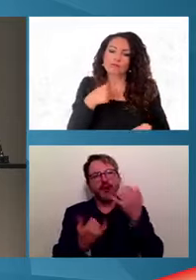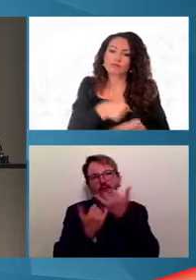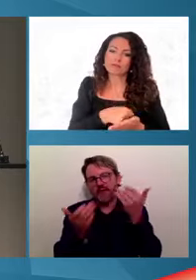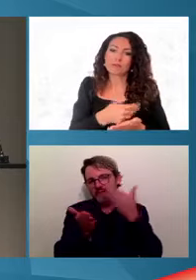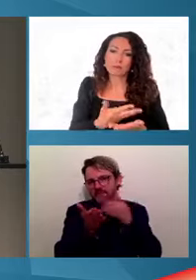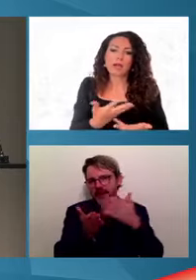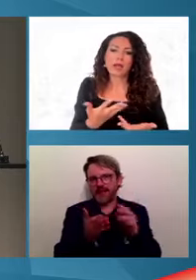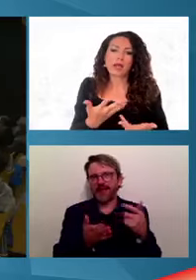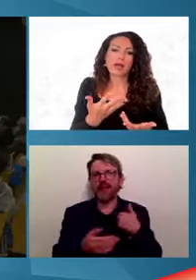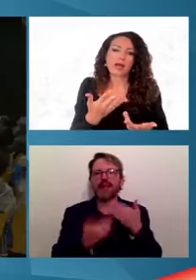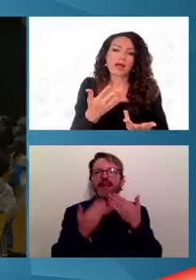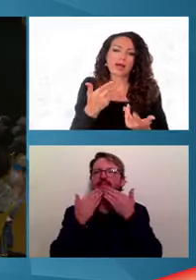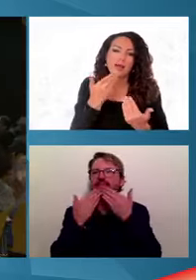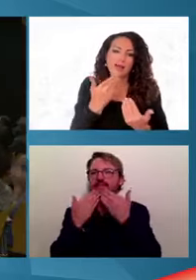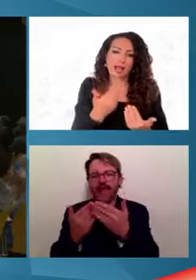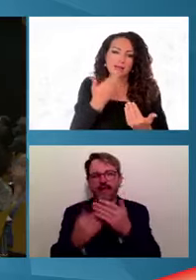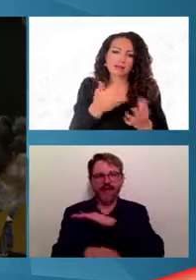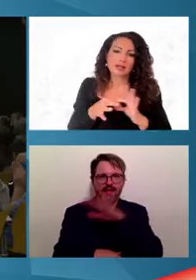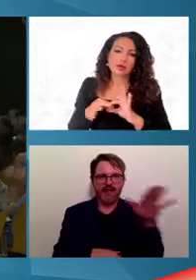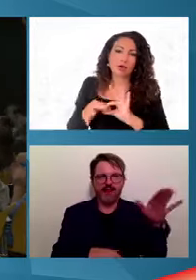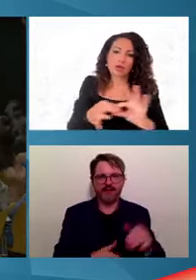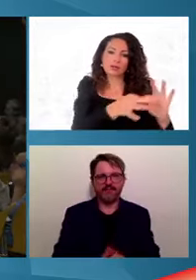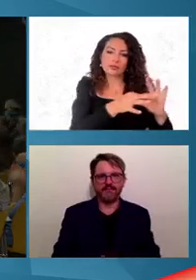Danke euch von Herzen.